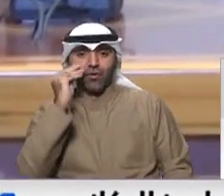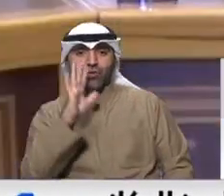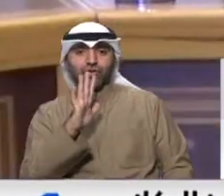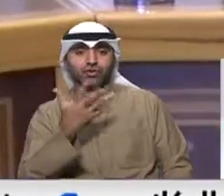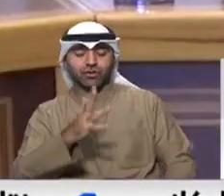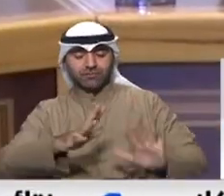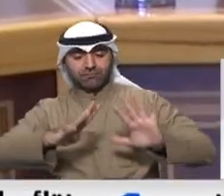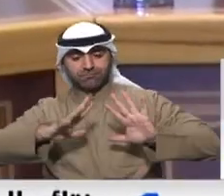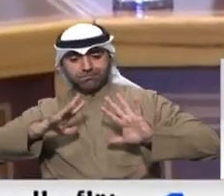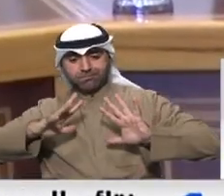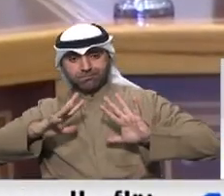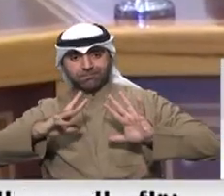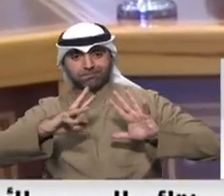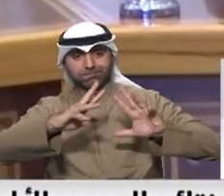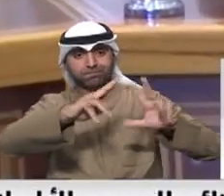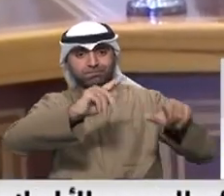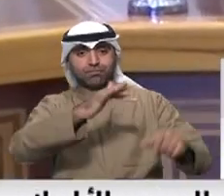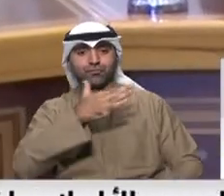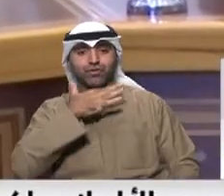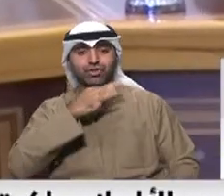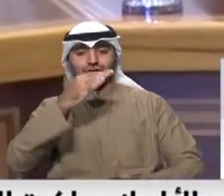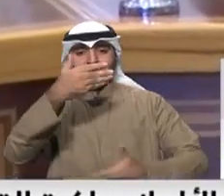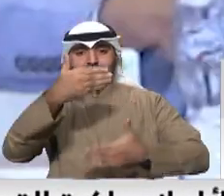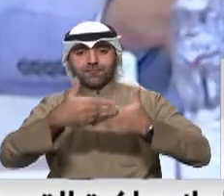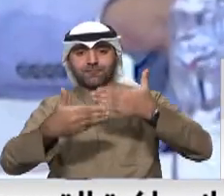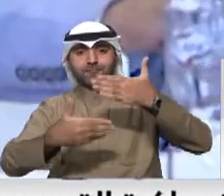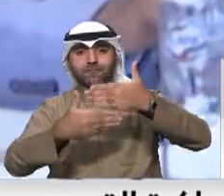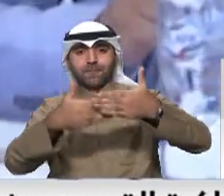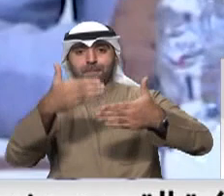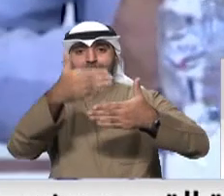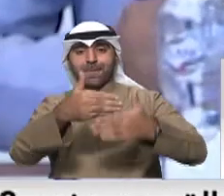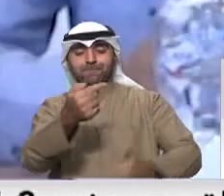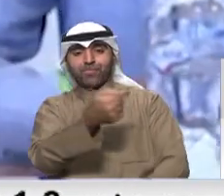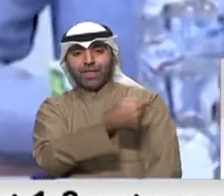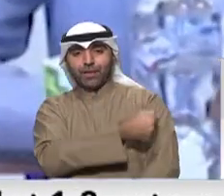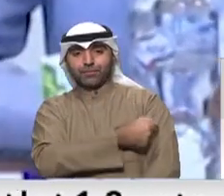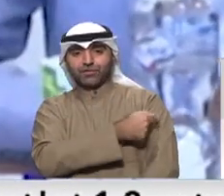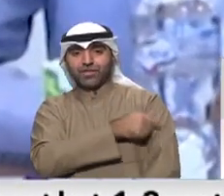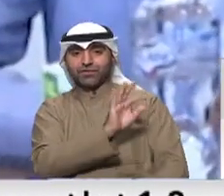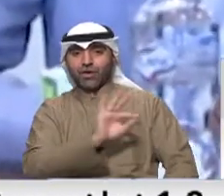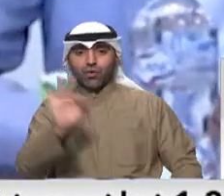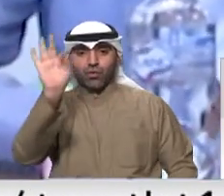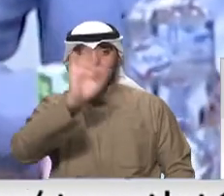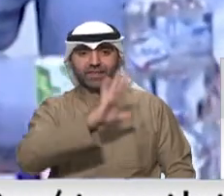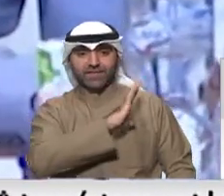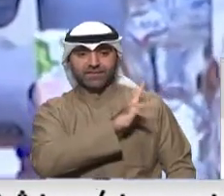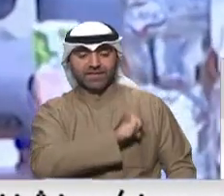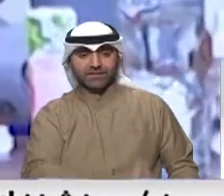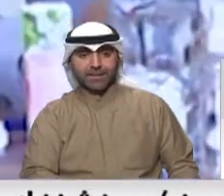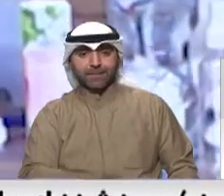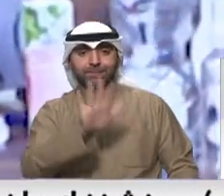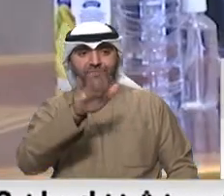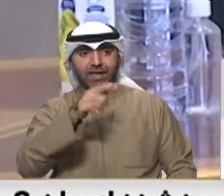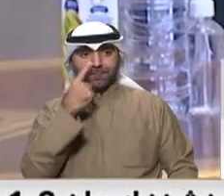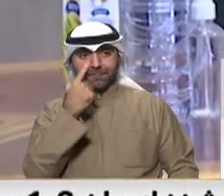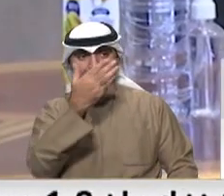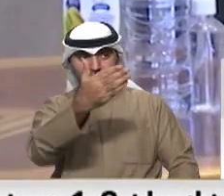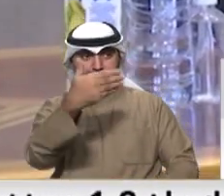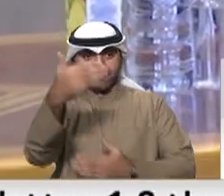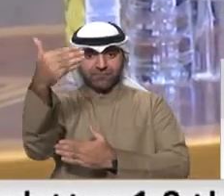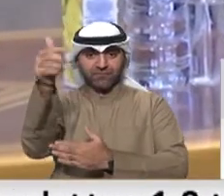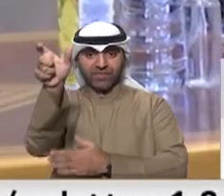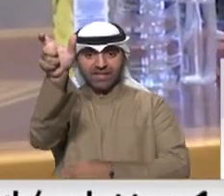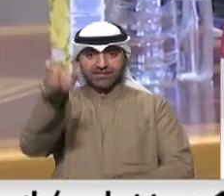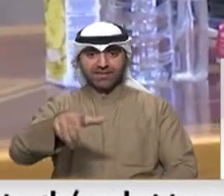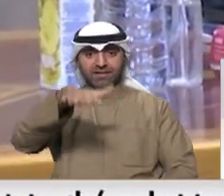الكويتي وبتكلفة تزيد عن 2 مليون دولار، وذلك في حضور سفير دولة الكويت بالقاهرة السفير غانم الغانم